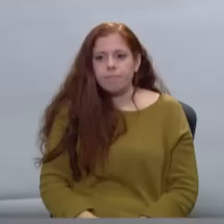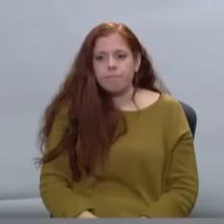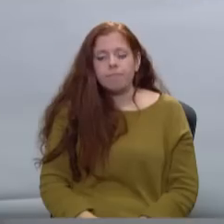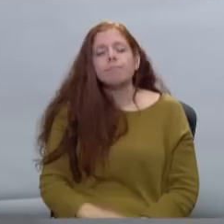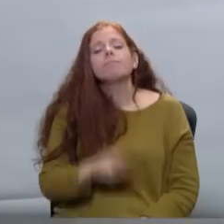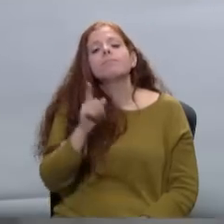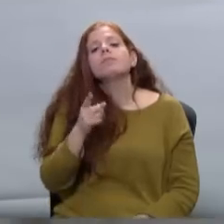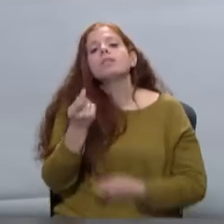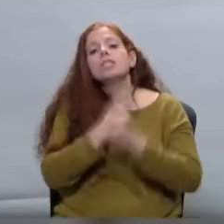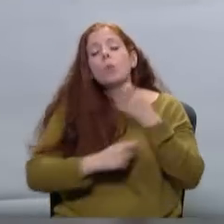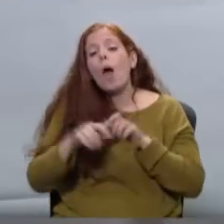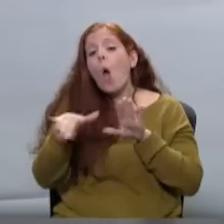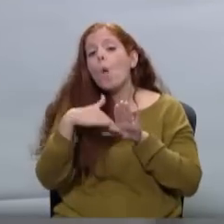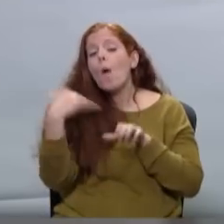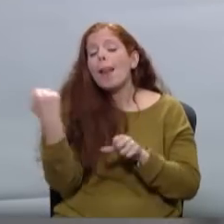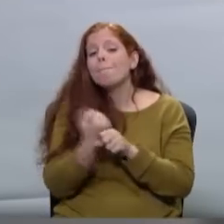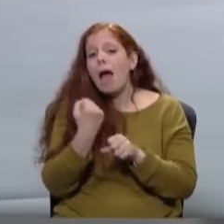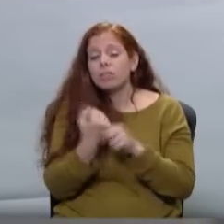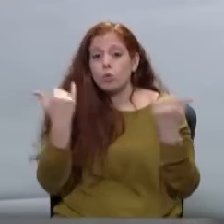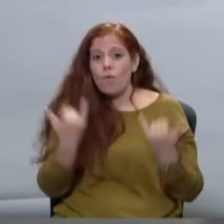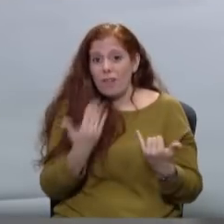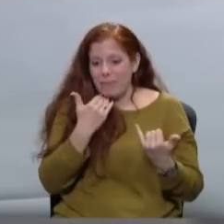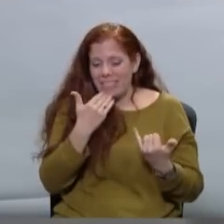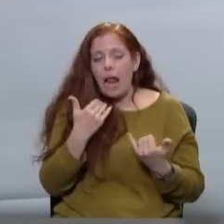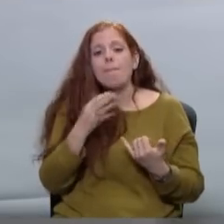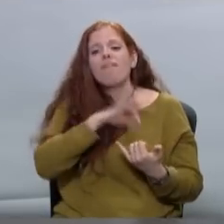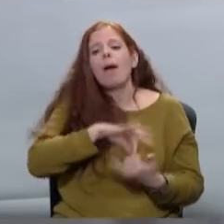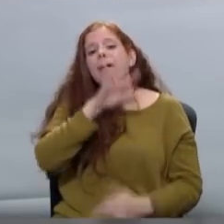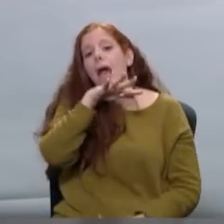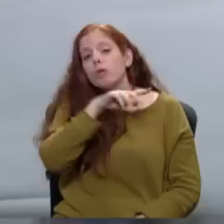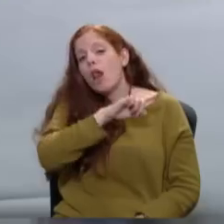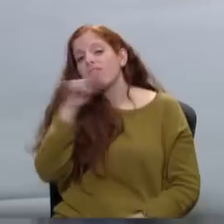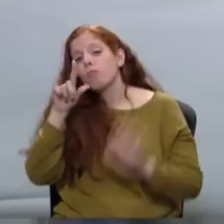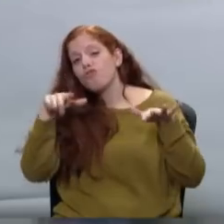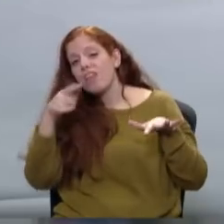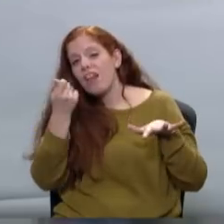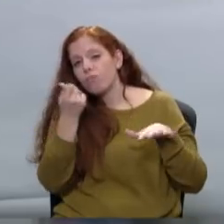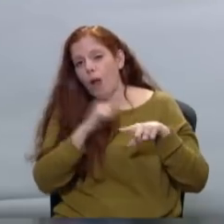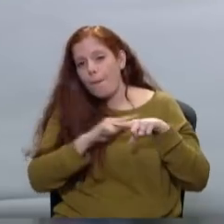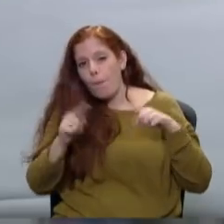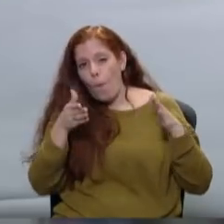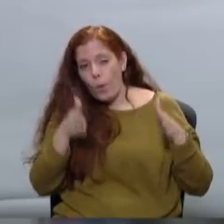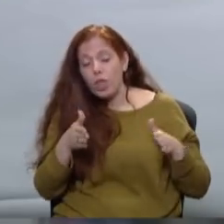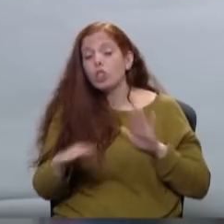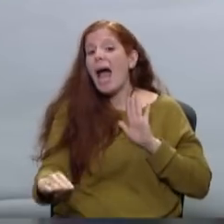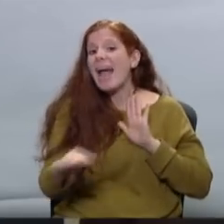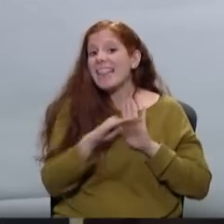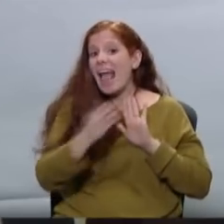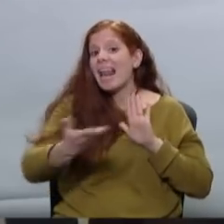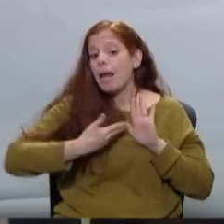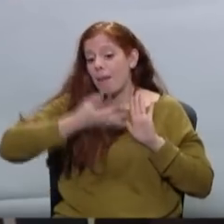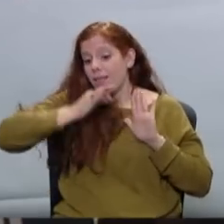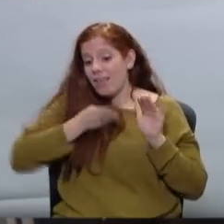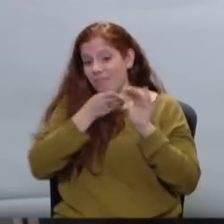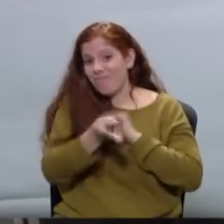סוחר או פועל מעזה שעובד כיום בישראל מרוויח בין 5,000 ל-7,000 שקלים בחודש. התנאי לקבלת היתר הוא